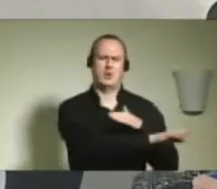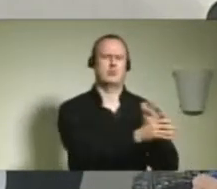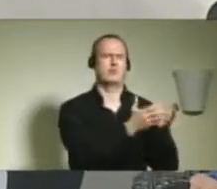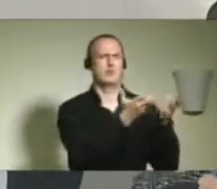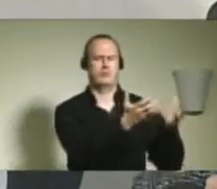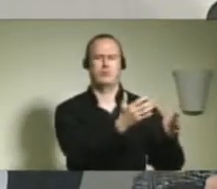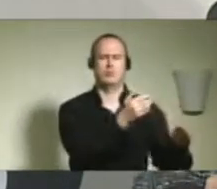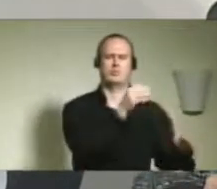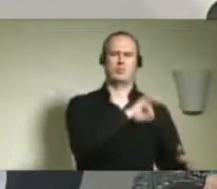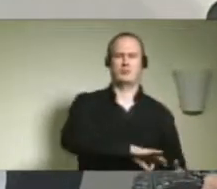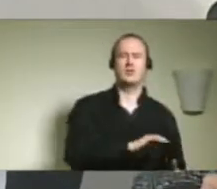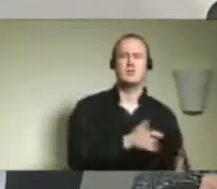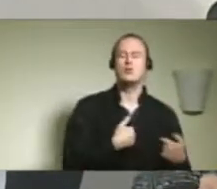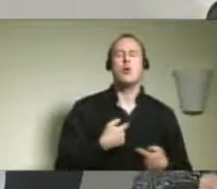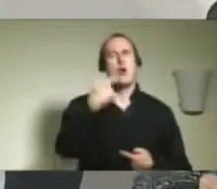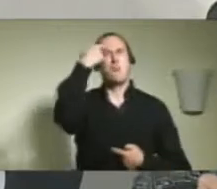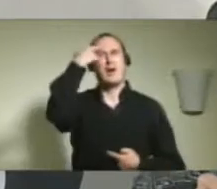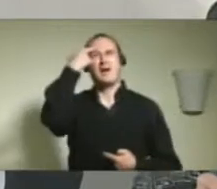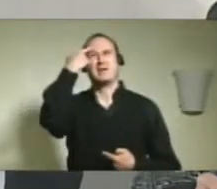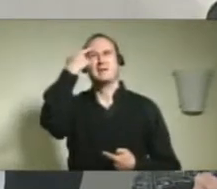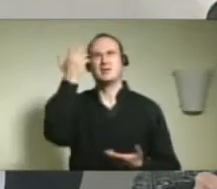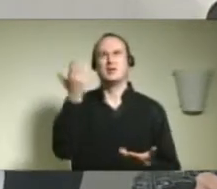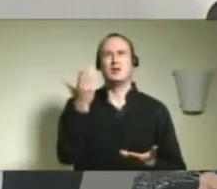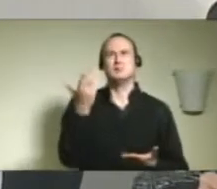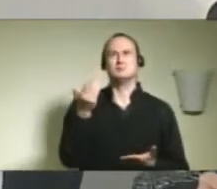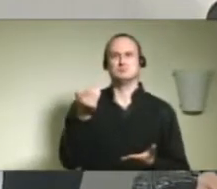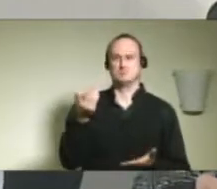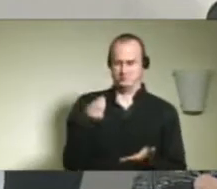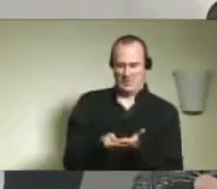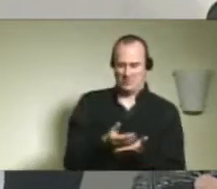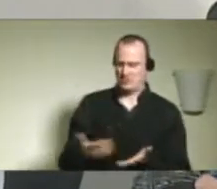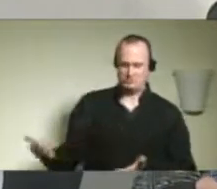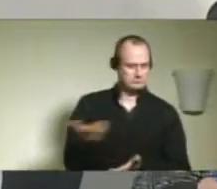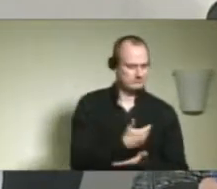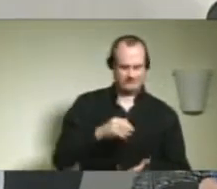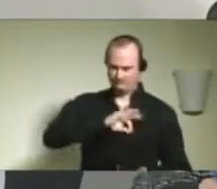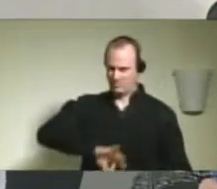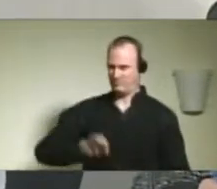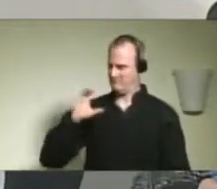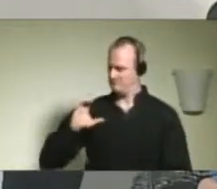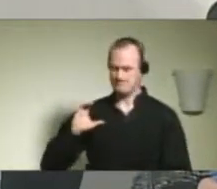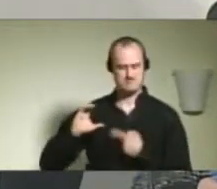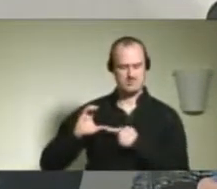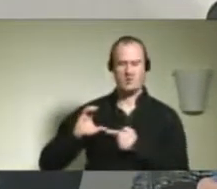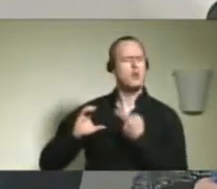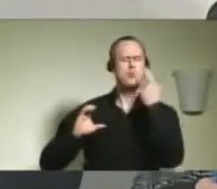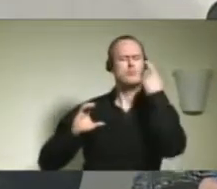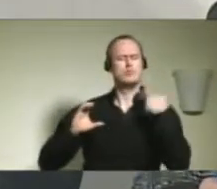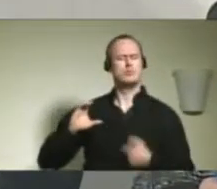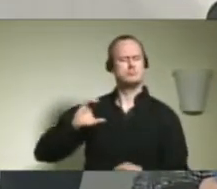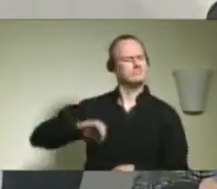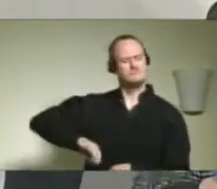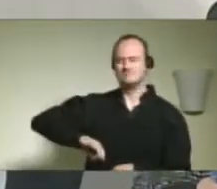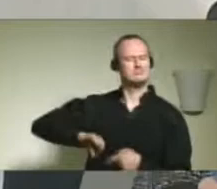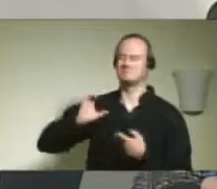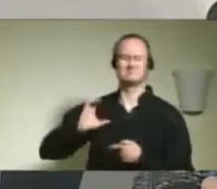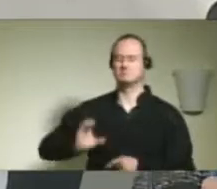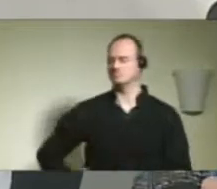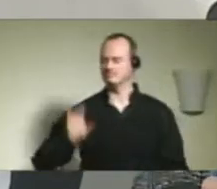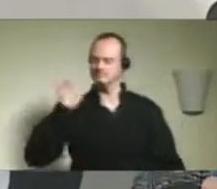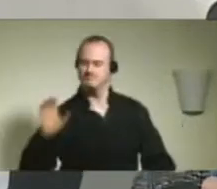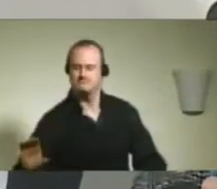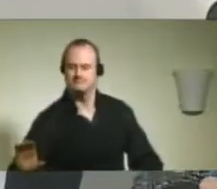nos gens les plus démunis. Et je crois que post-Canada, le gouvernement devrait aider